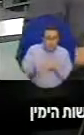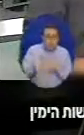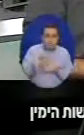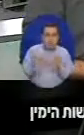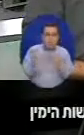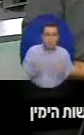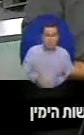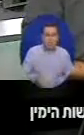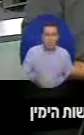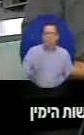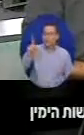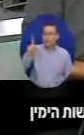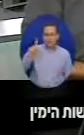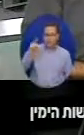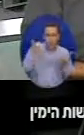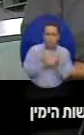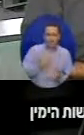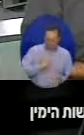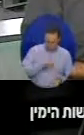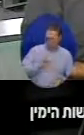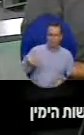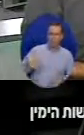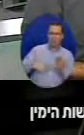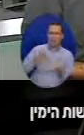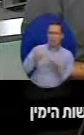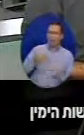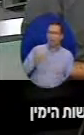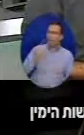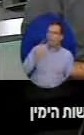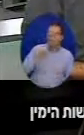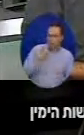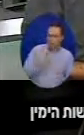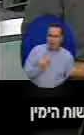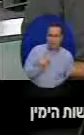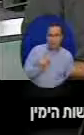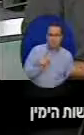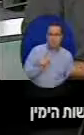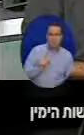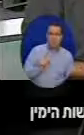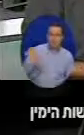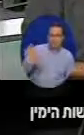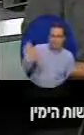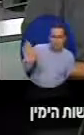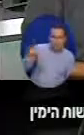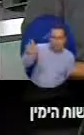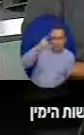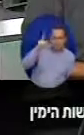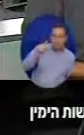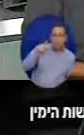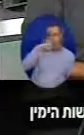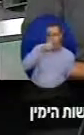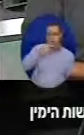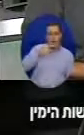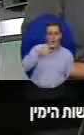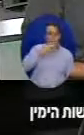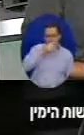בן, שלא תהיה טעות, אנחנו הולכים לבחירות. אני לא אומר שזה יקרה מחר בבוקר. עכשיו הוא הפך את כל האייטם. לא, שלא תהיה שאלה. שאלת אותי, נתניהו רוצה